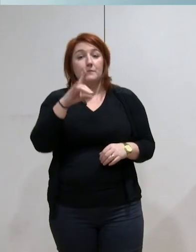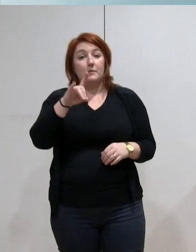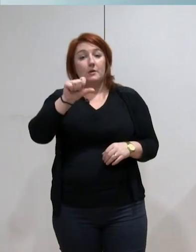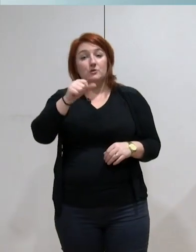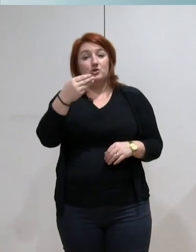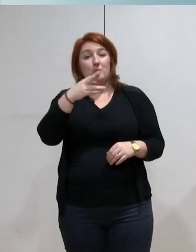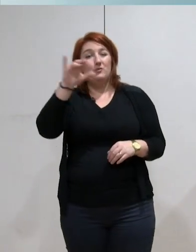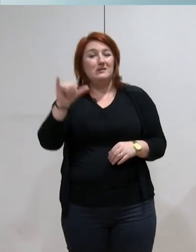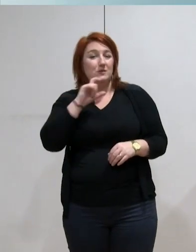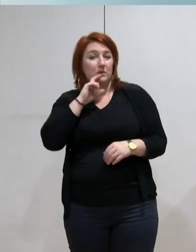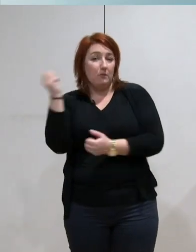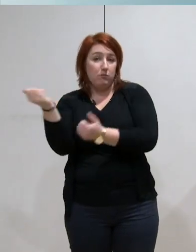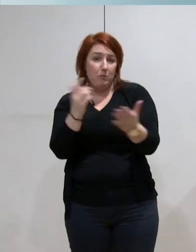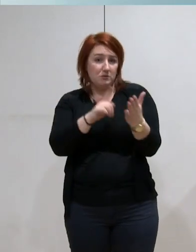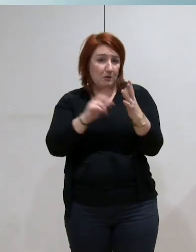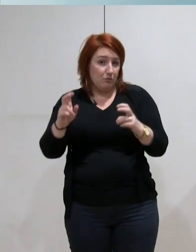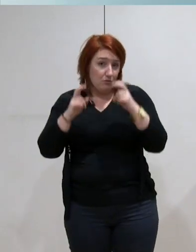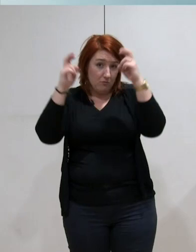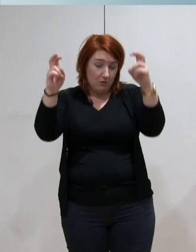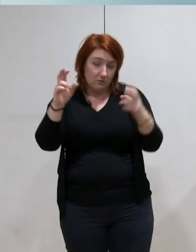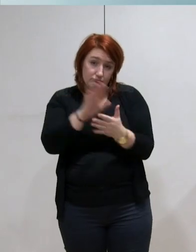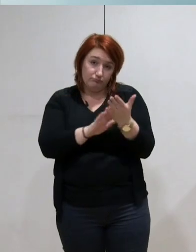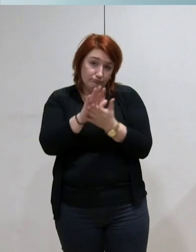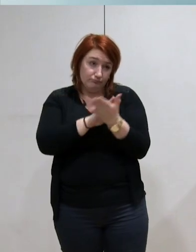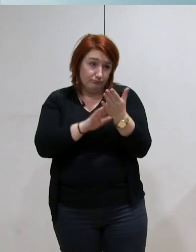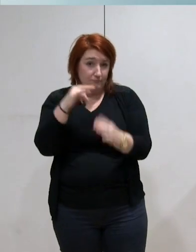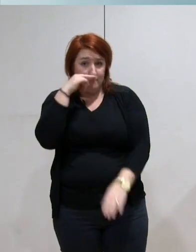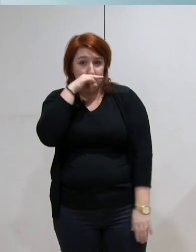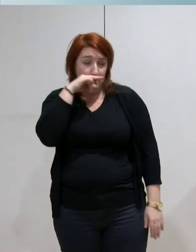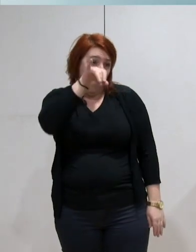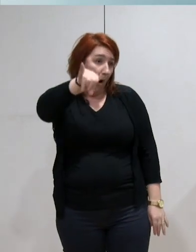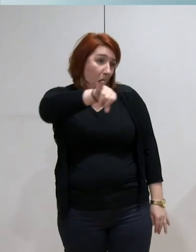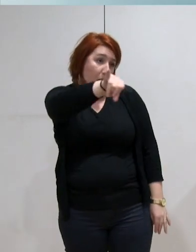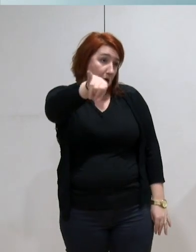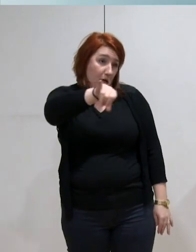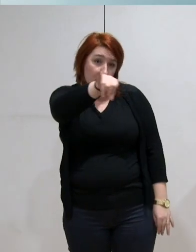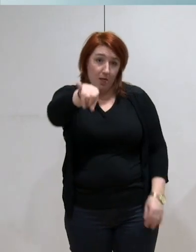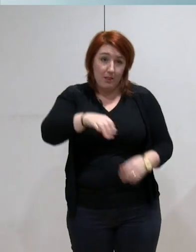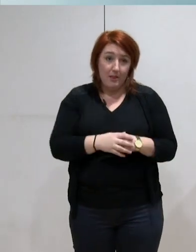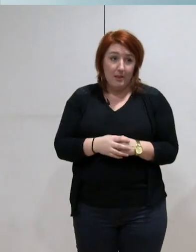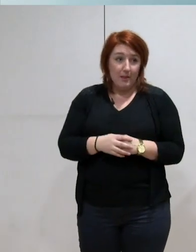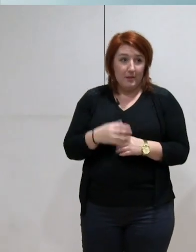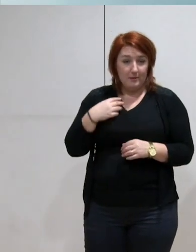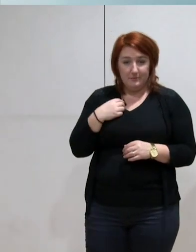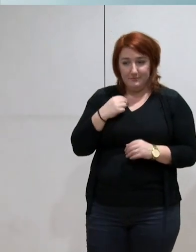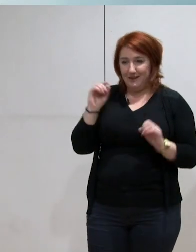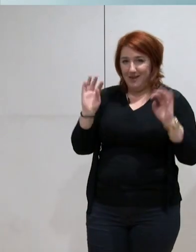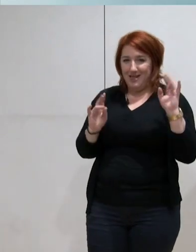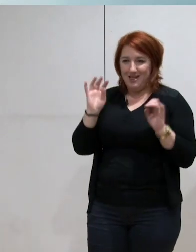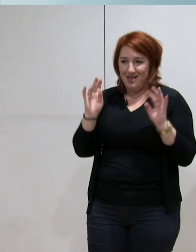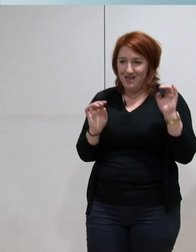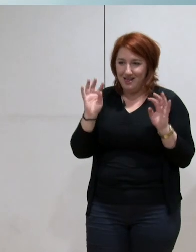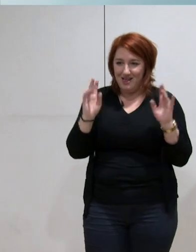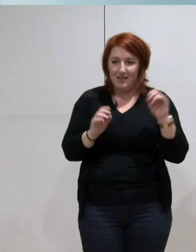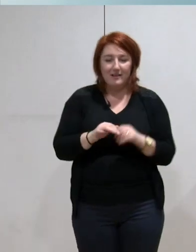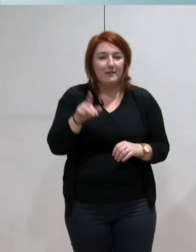d'augmenter les impôts par exemple c'est c'est une c'est une manière de mentir aux gens que de parler ainsi comm le fait parce qu'il a il a